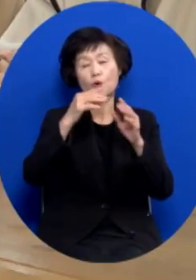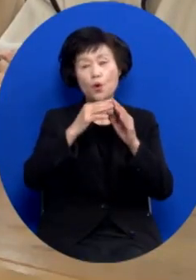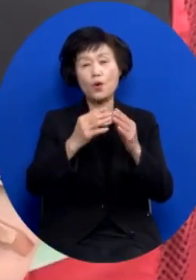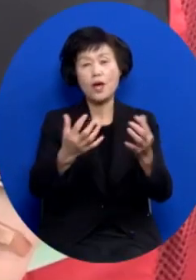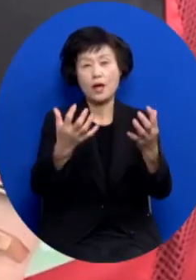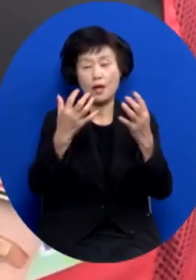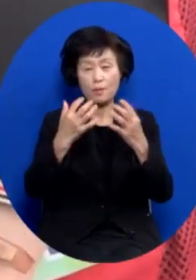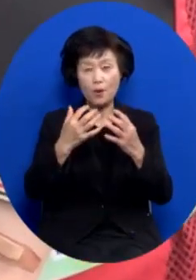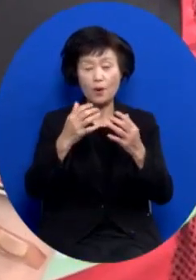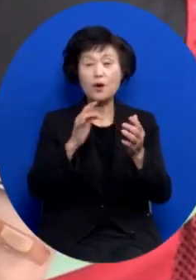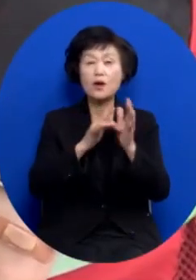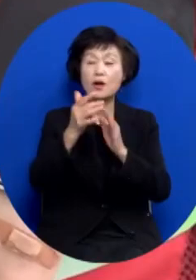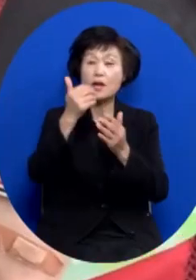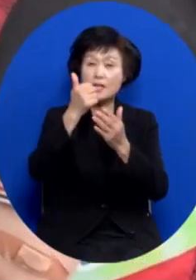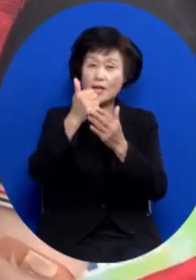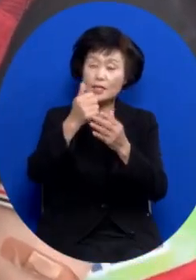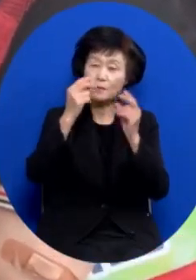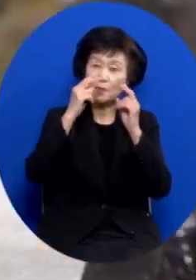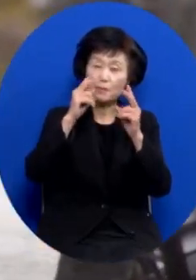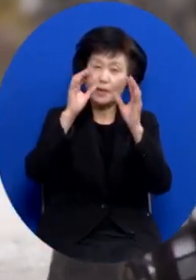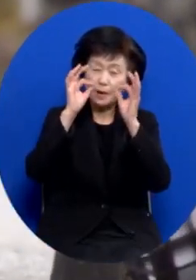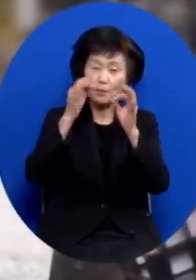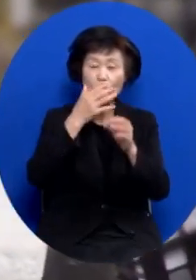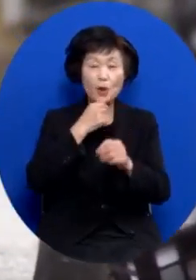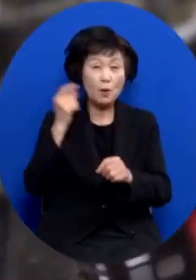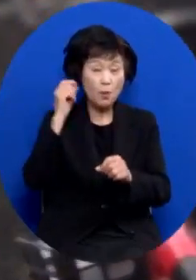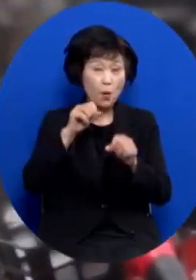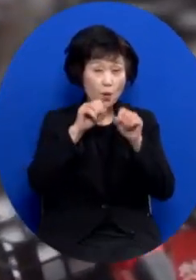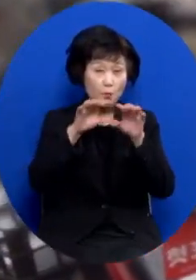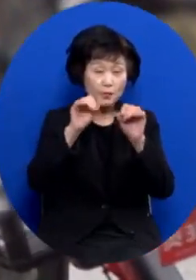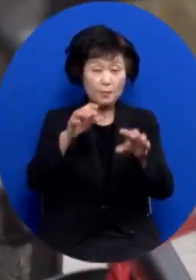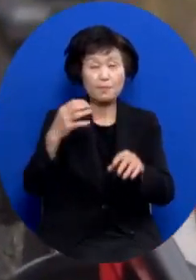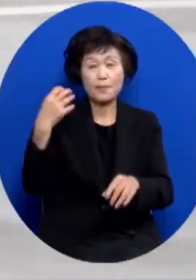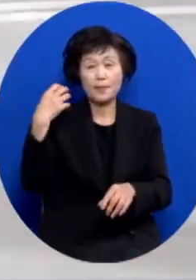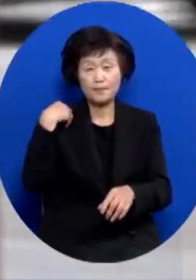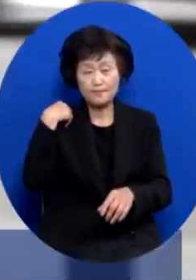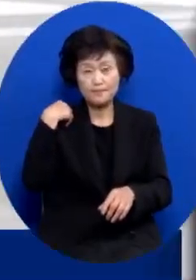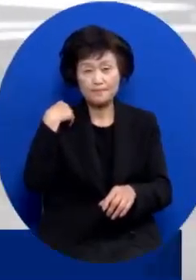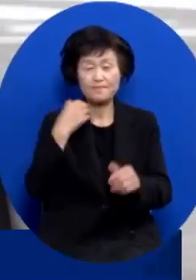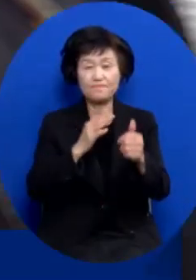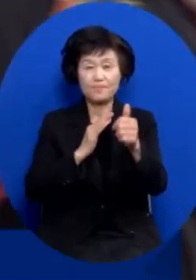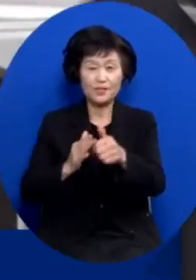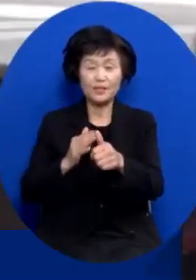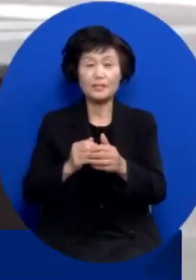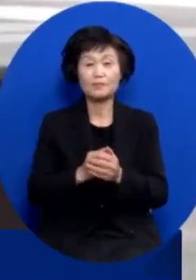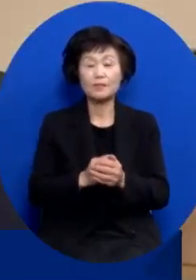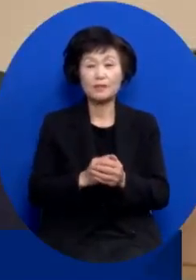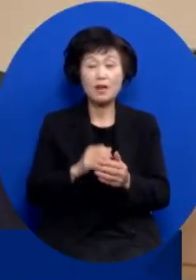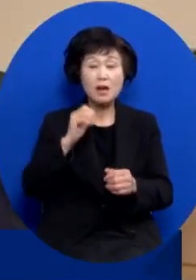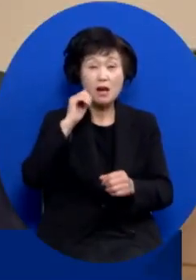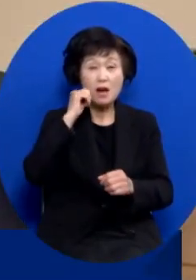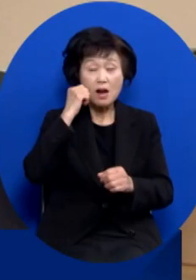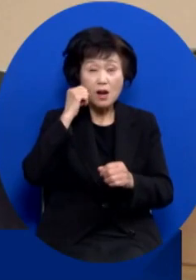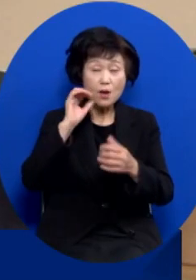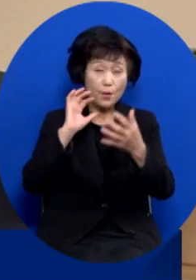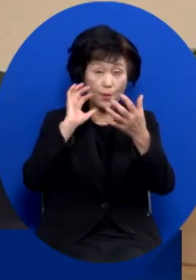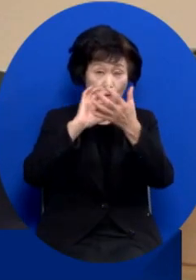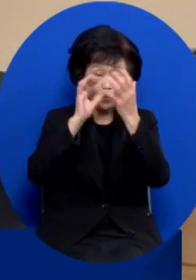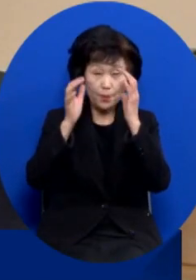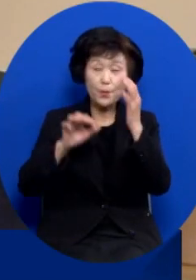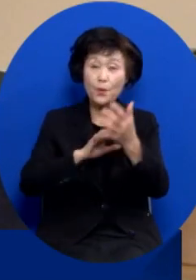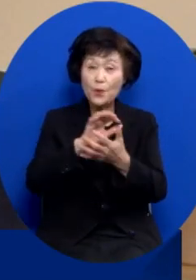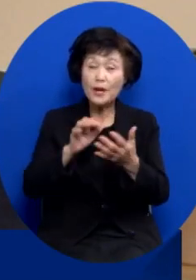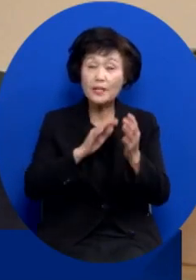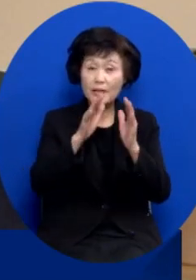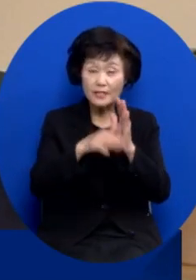바라보며 복음 전파 사명을 감당하길 소망했습니다. 이 혼란한 때에 교회가 교회다워짐으로